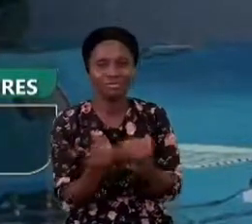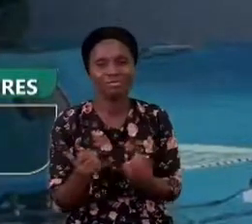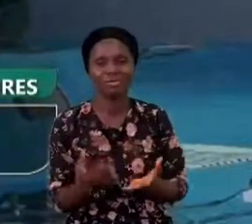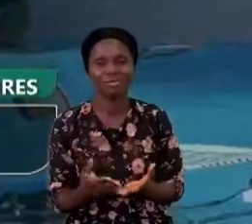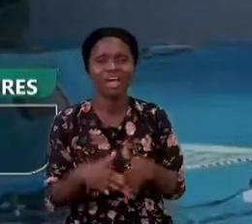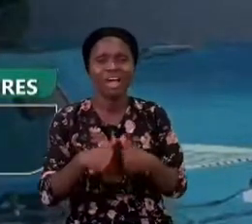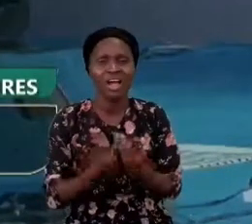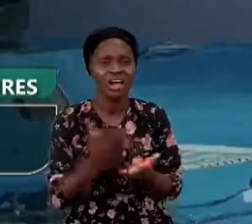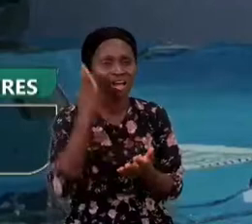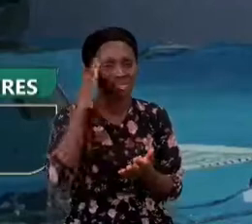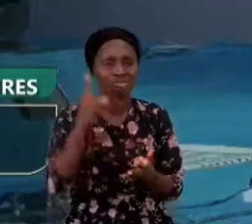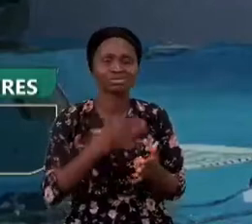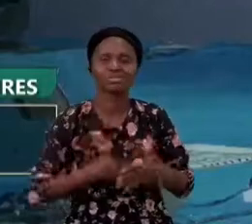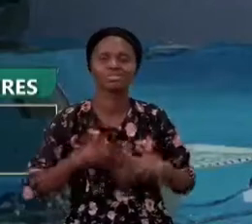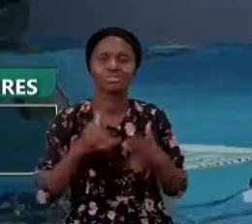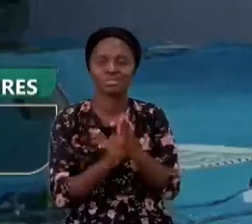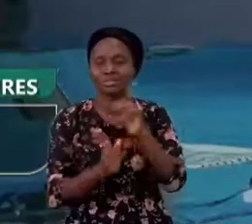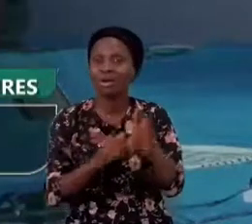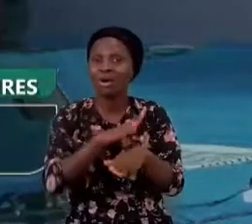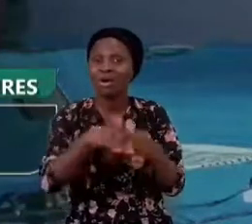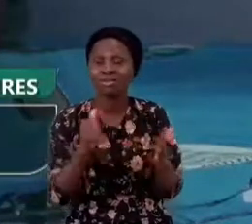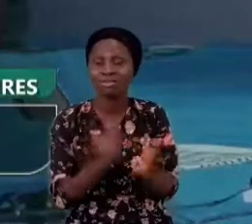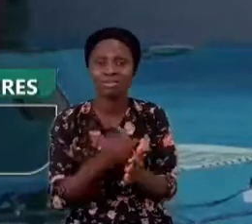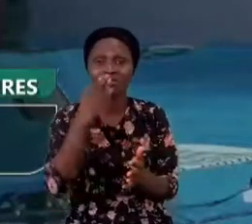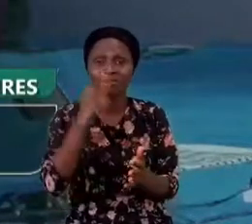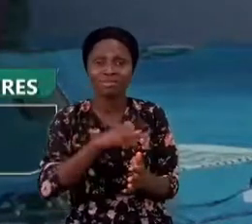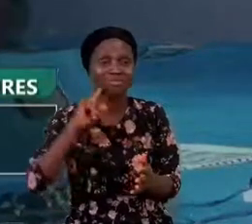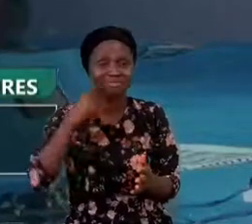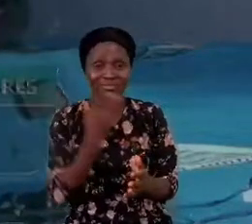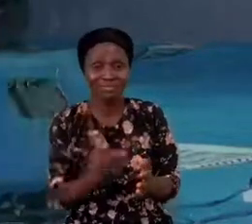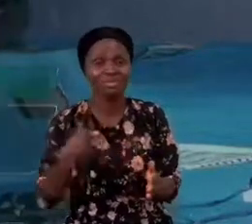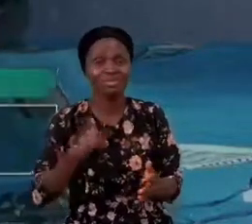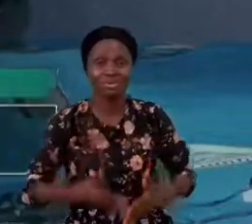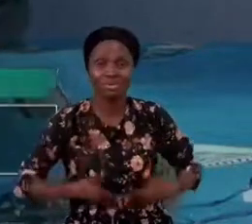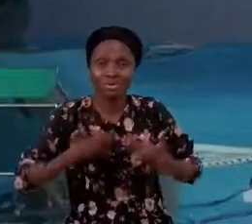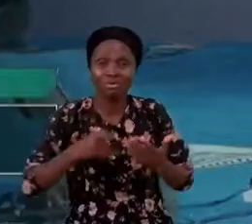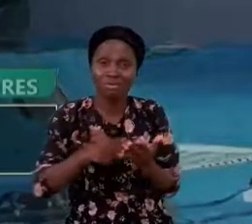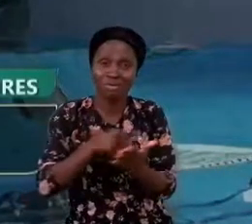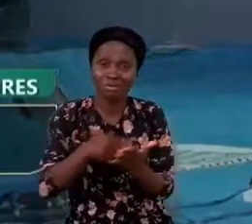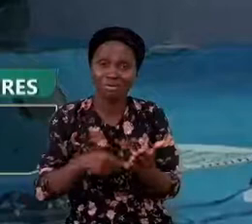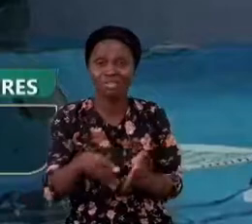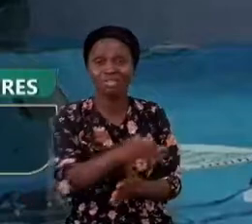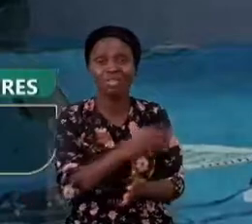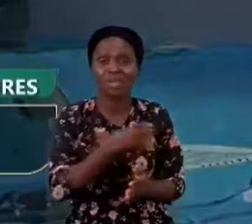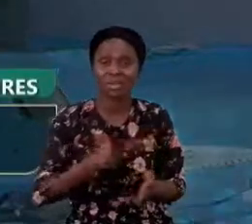devons les corriger, nous devons les contrer. Nous n'allons pas dans cette direction. Et